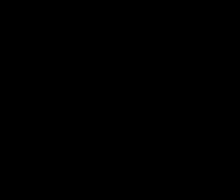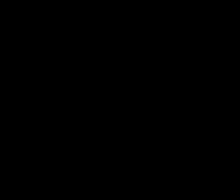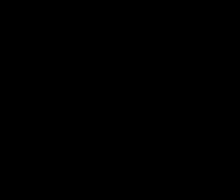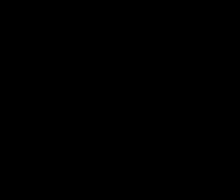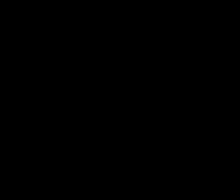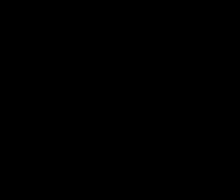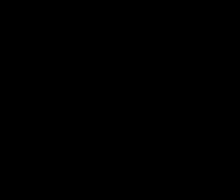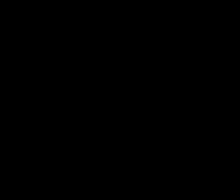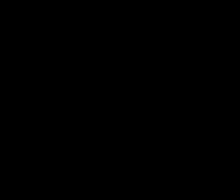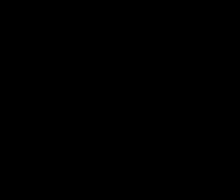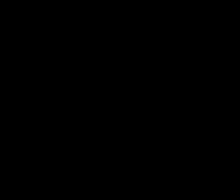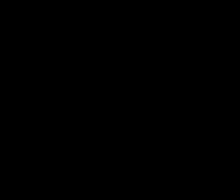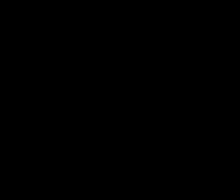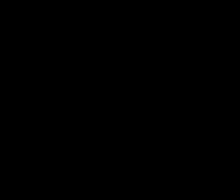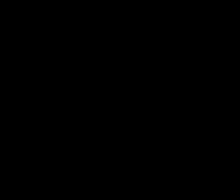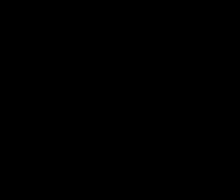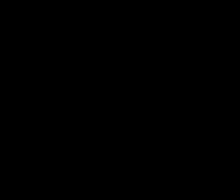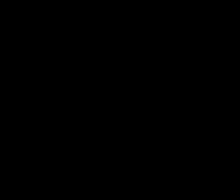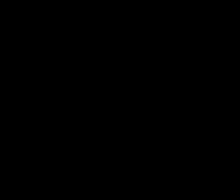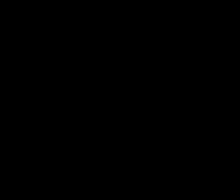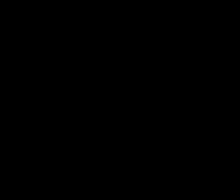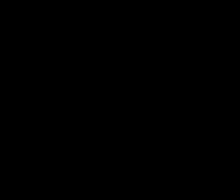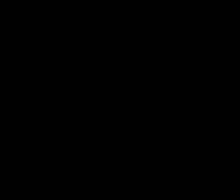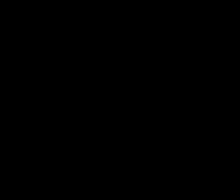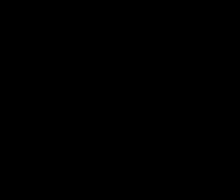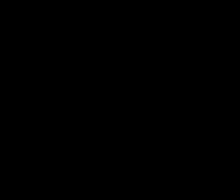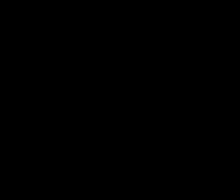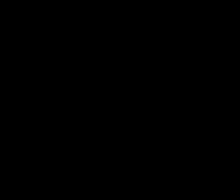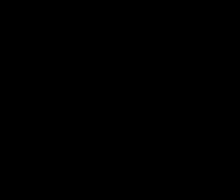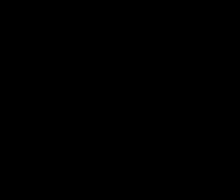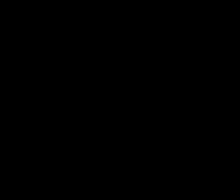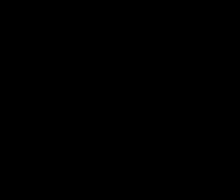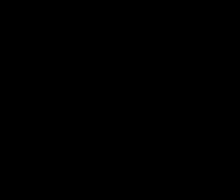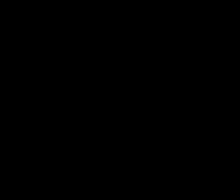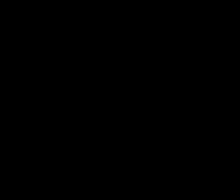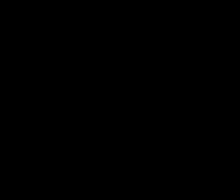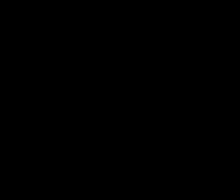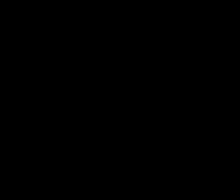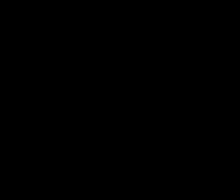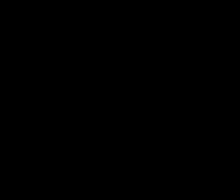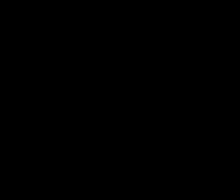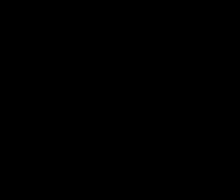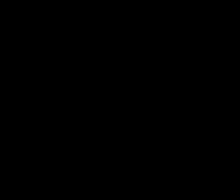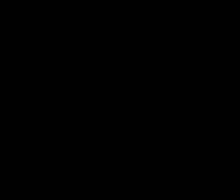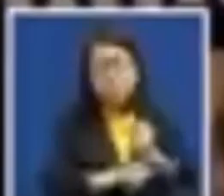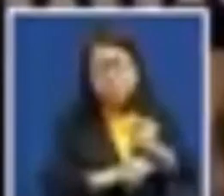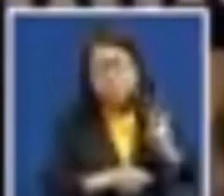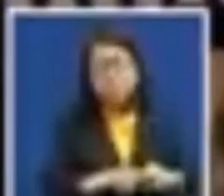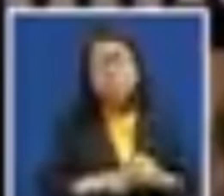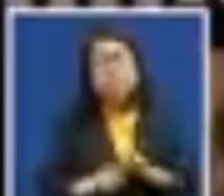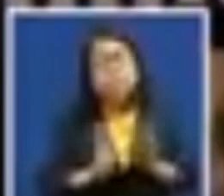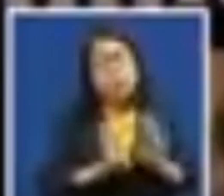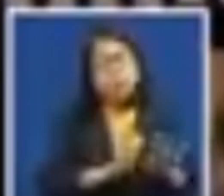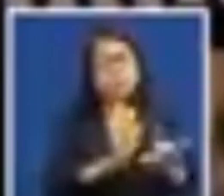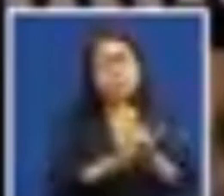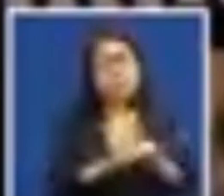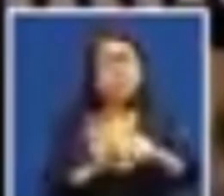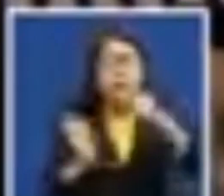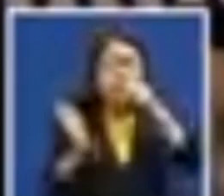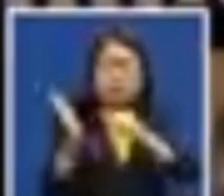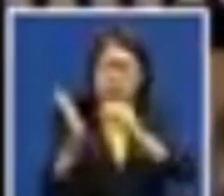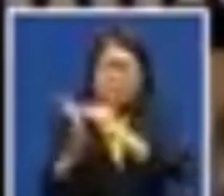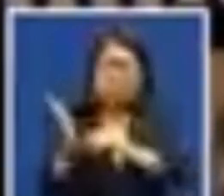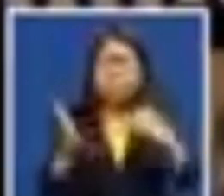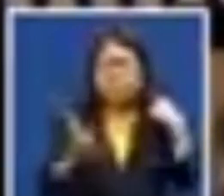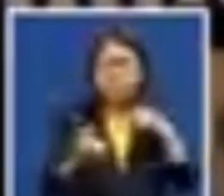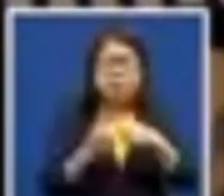ผมไม่ชอบอยู่อย่างอ่ะคือชอบพูดแล้วหัวเราะเยาะอะไรทำนองเดียวนะกิริยาใช้ไม่ได้ ประเทศไทยมีปัญหามากม